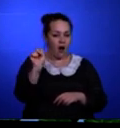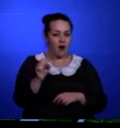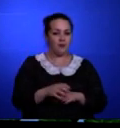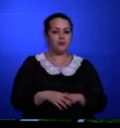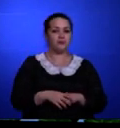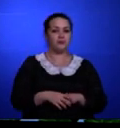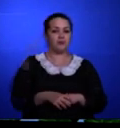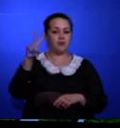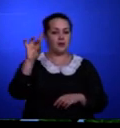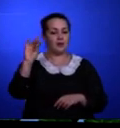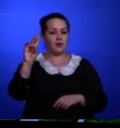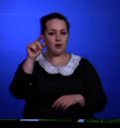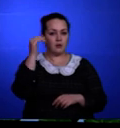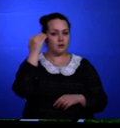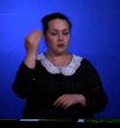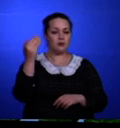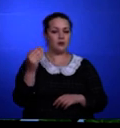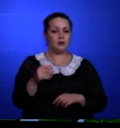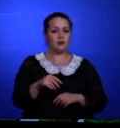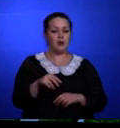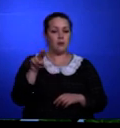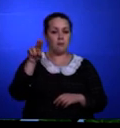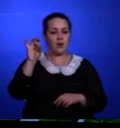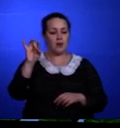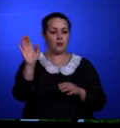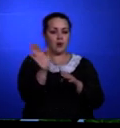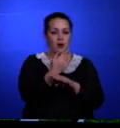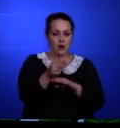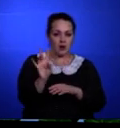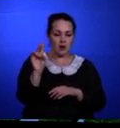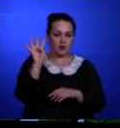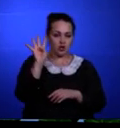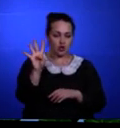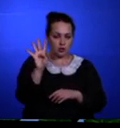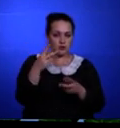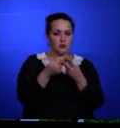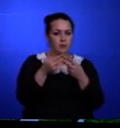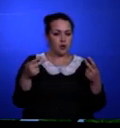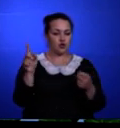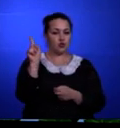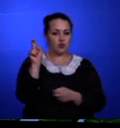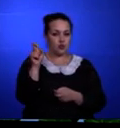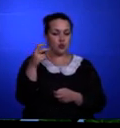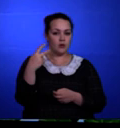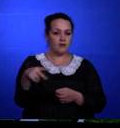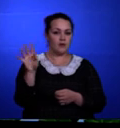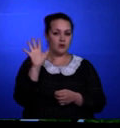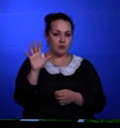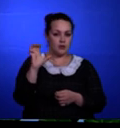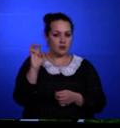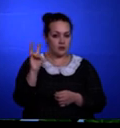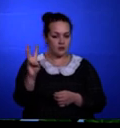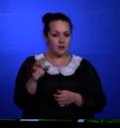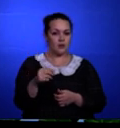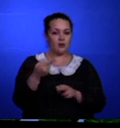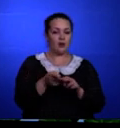периметр квадрата мы периметр разделим на 4 и получим сто двадцать пять сантиметров